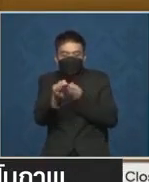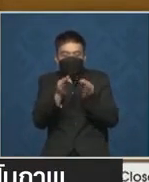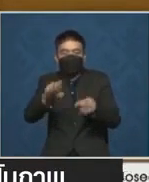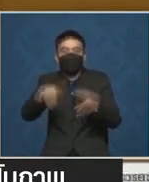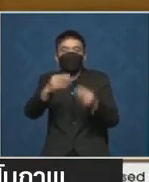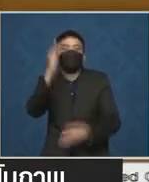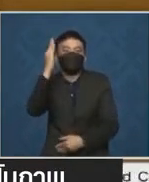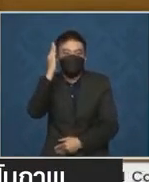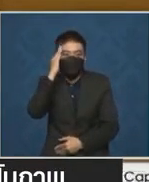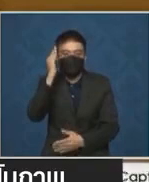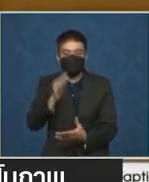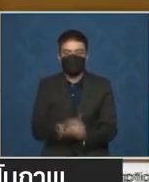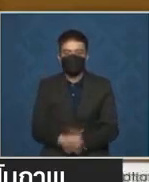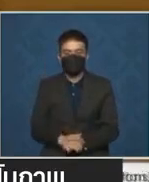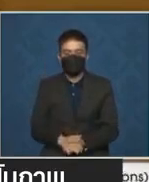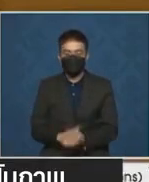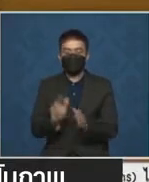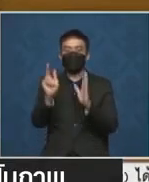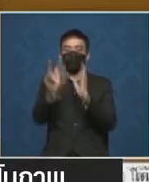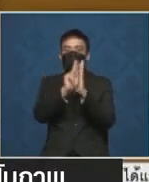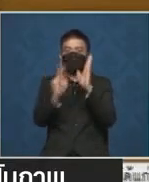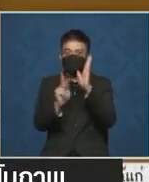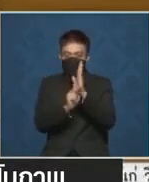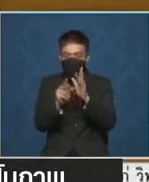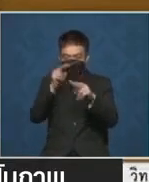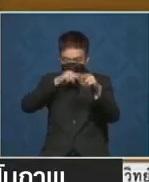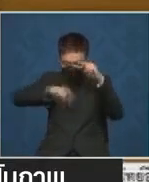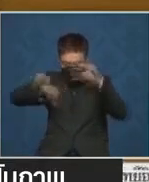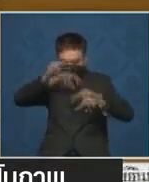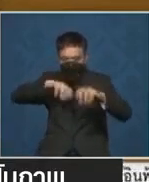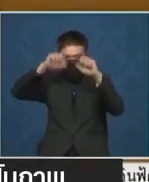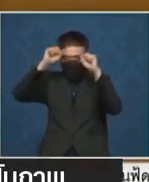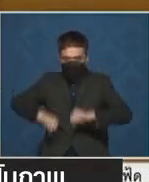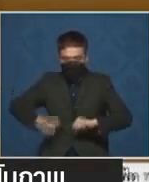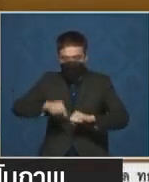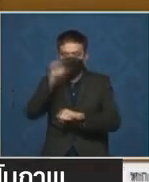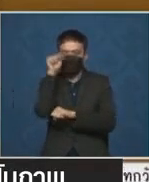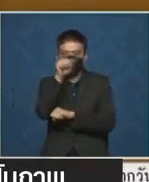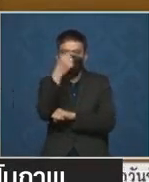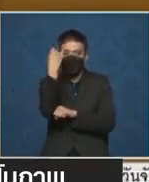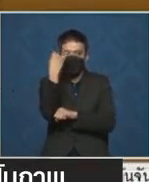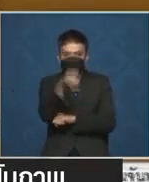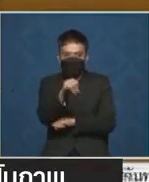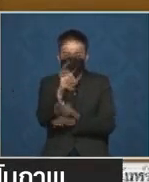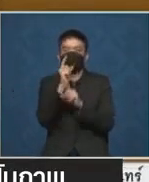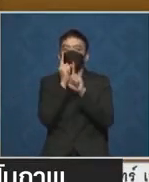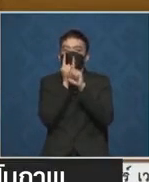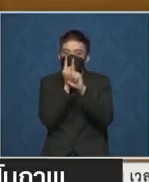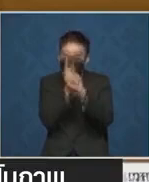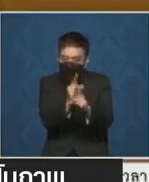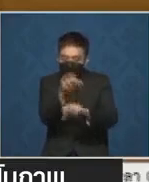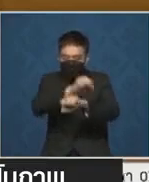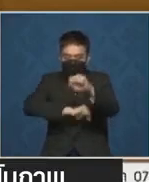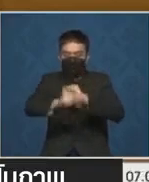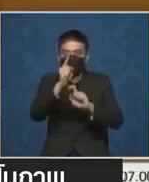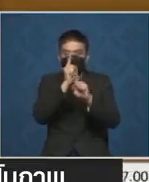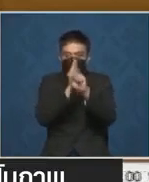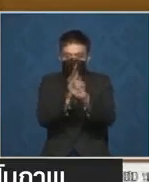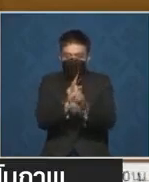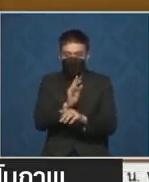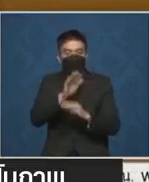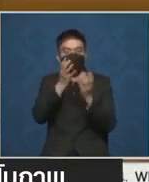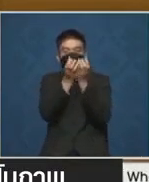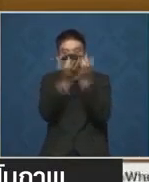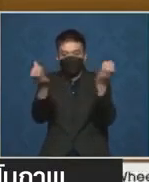อีกหนึ่งบรรยากาศที่สส.ได้โอกาสในการโจมตีศาลรัฐธรรมนูญนะแล้